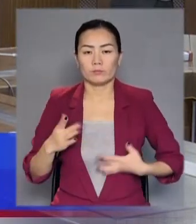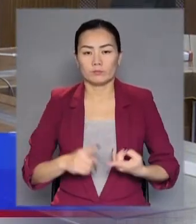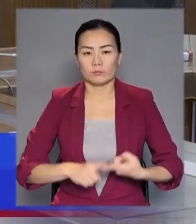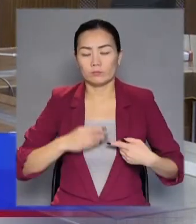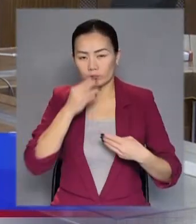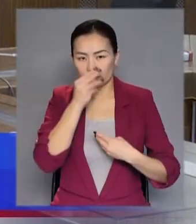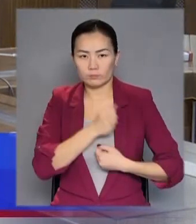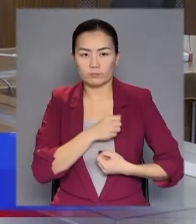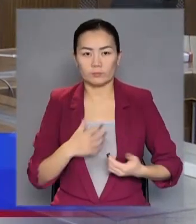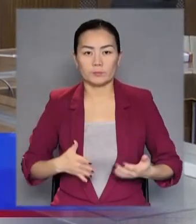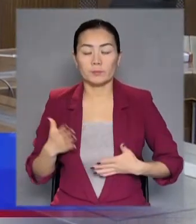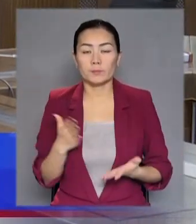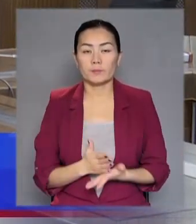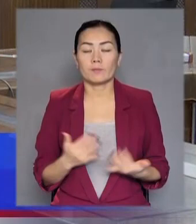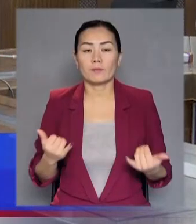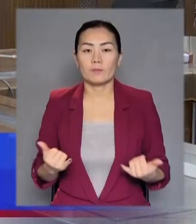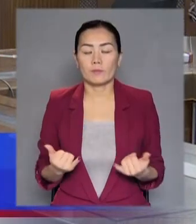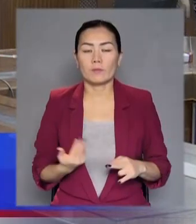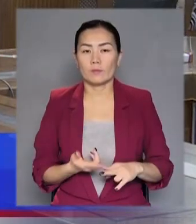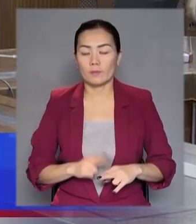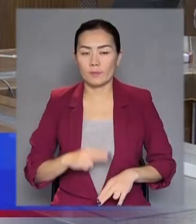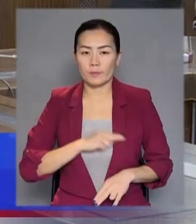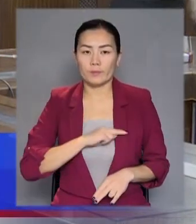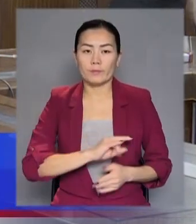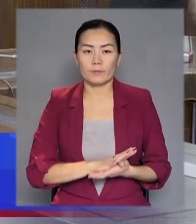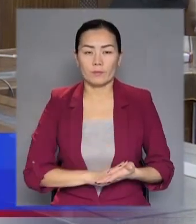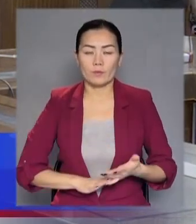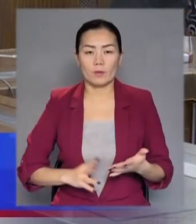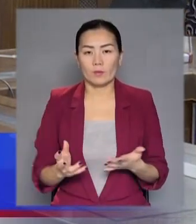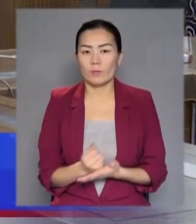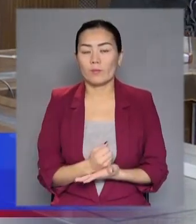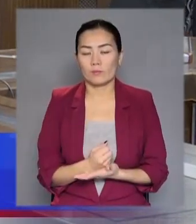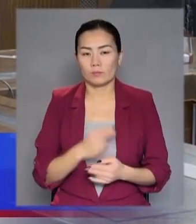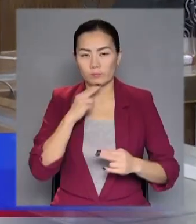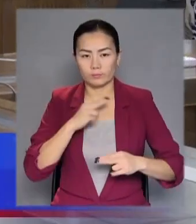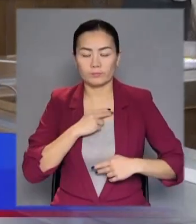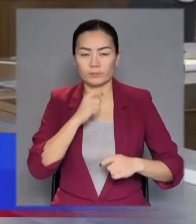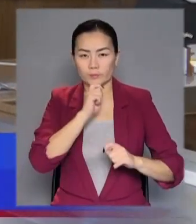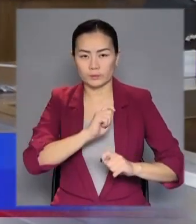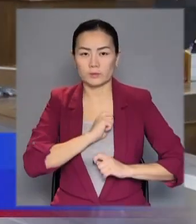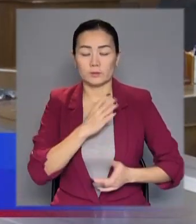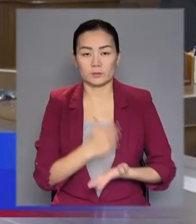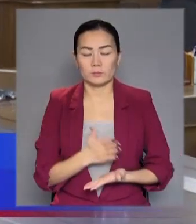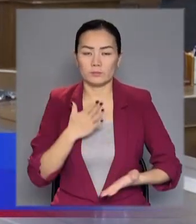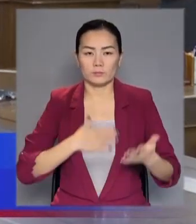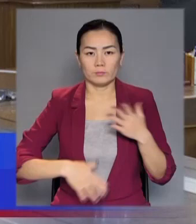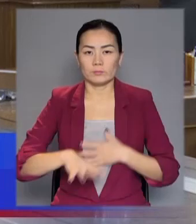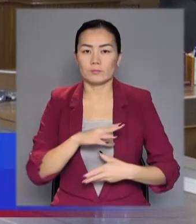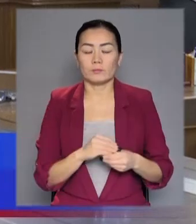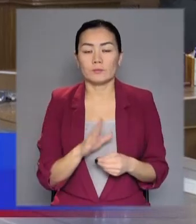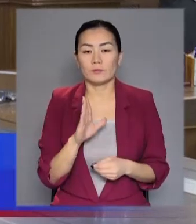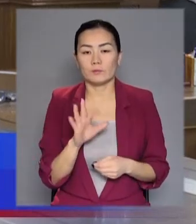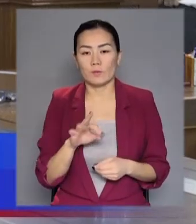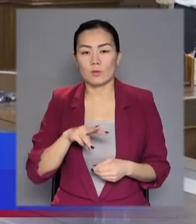алдым. Осы күні мінекей сол жұмысымыздың жемісін көріп жатқанымызға өте қуаныштымыз. Барша